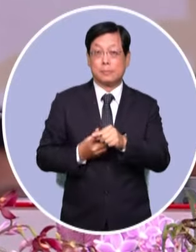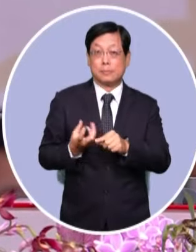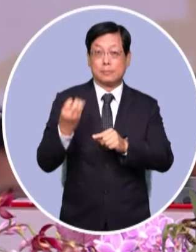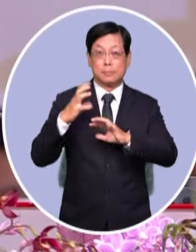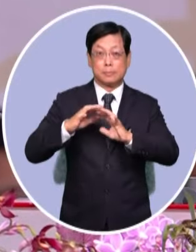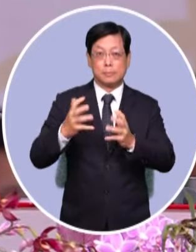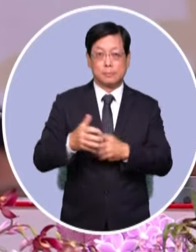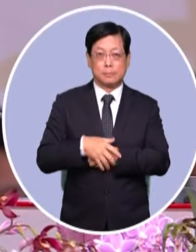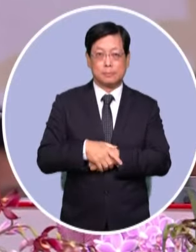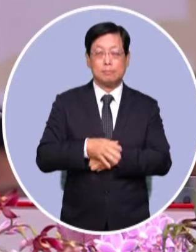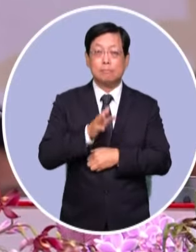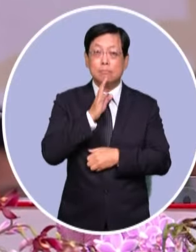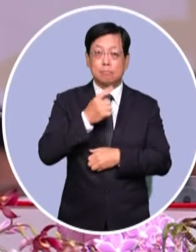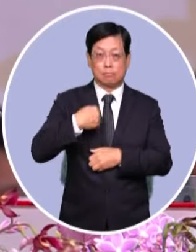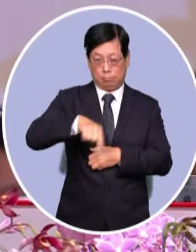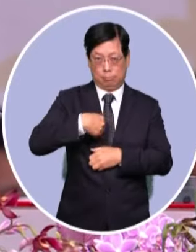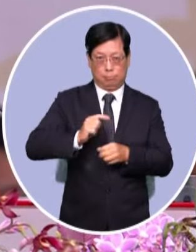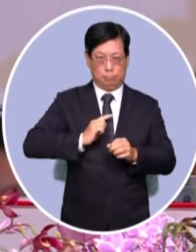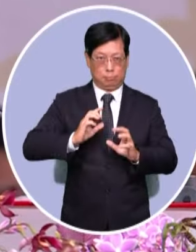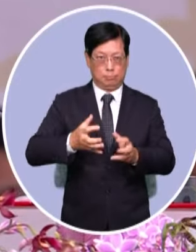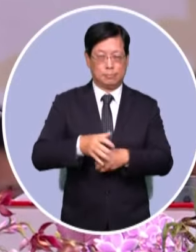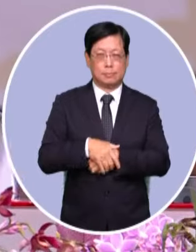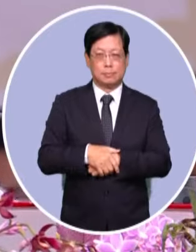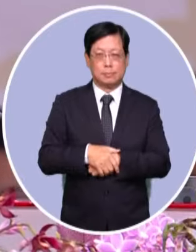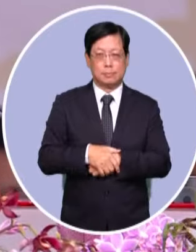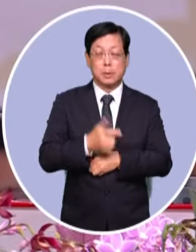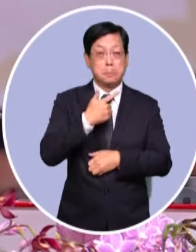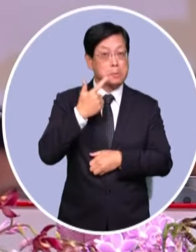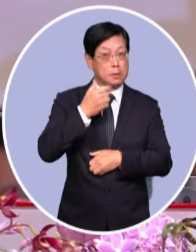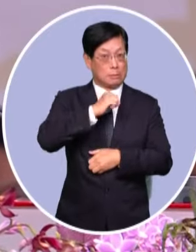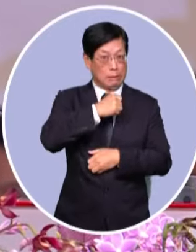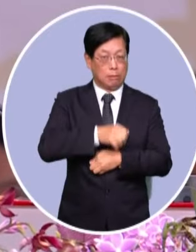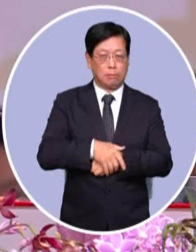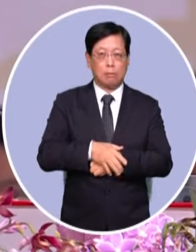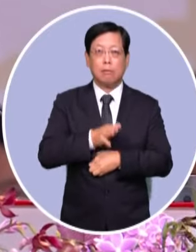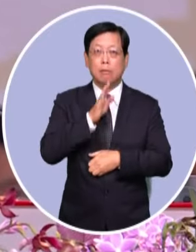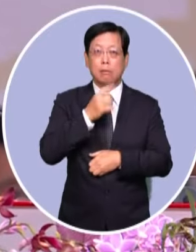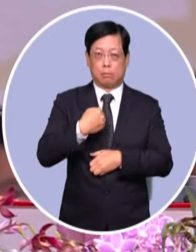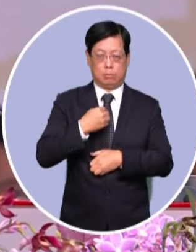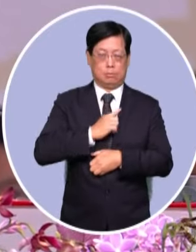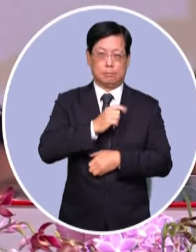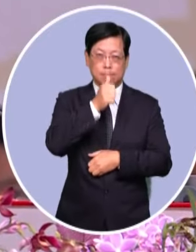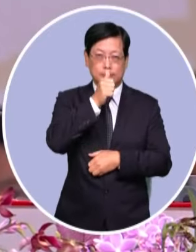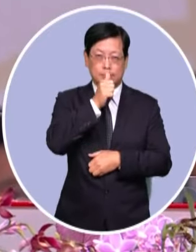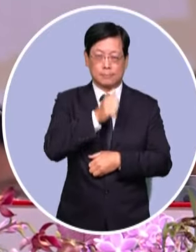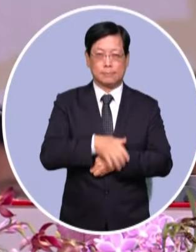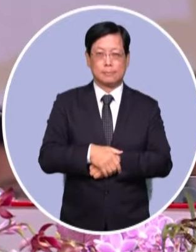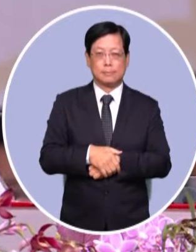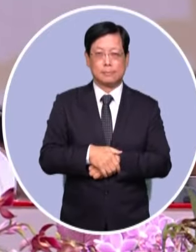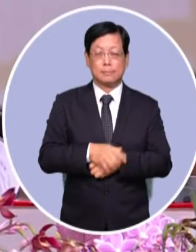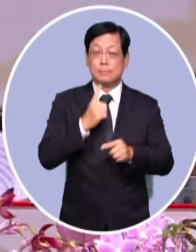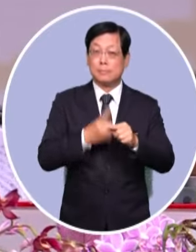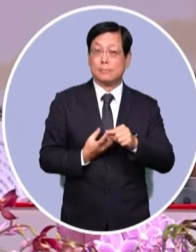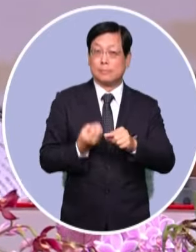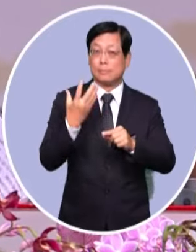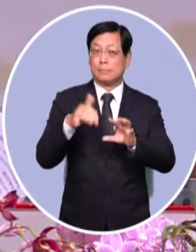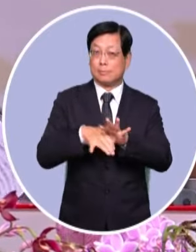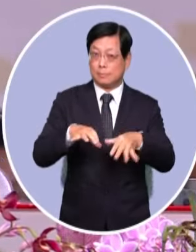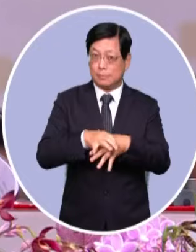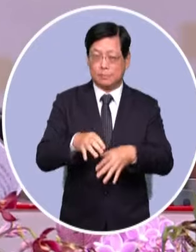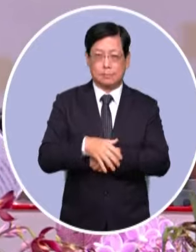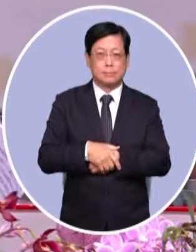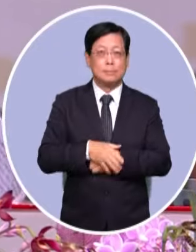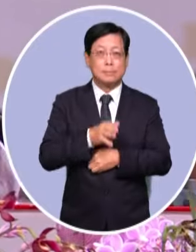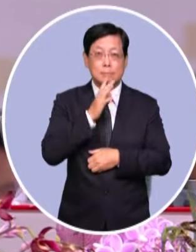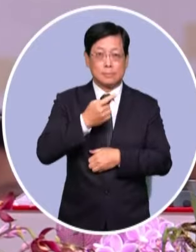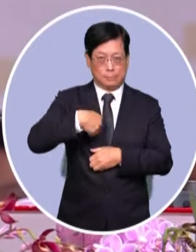国是我们的国，美丽台湾是我们的家，中华文化